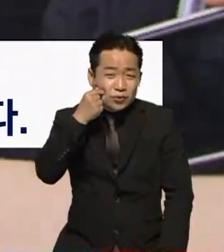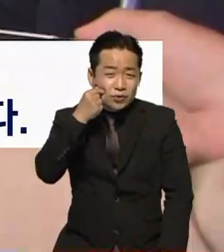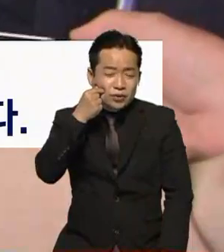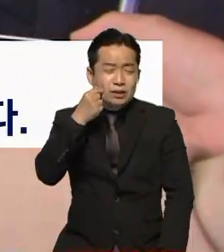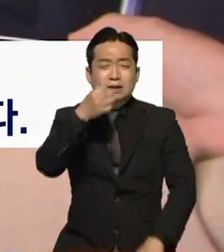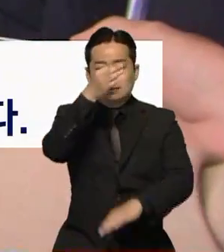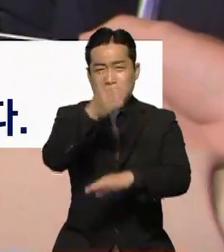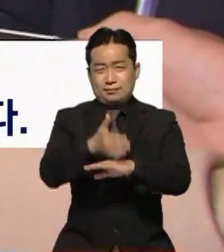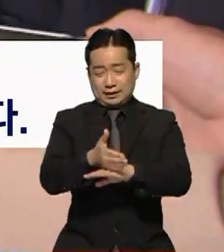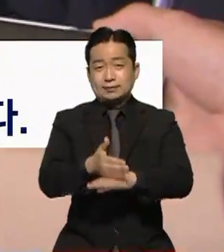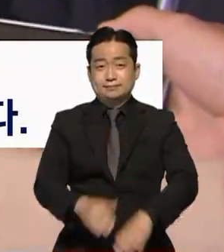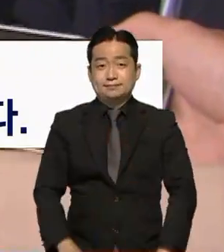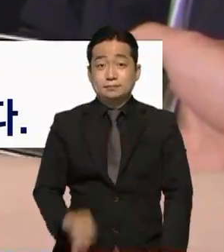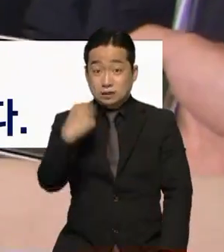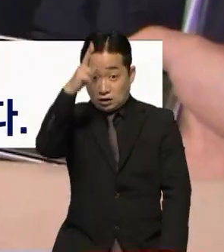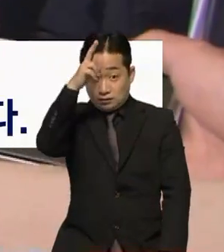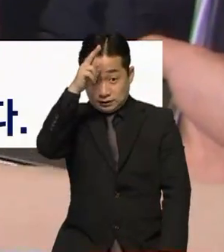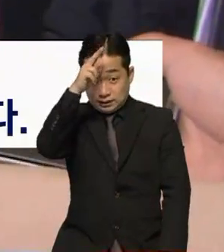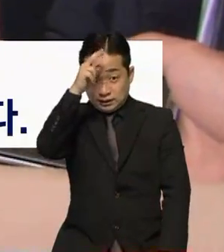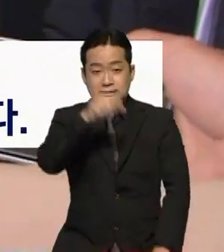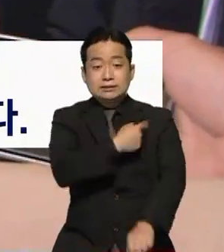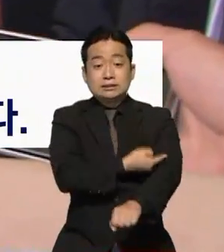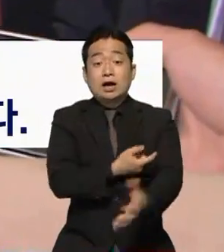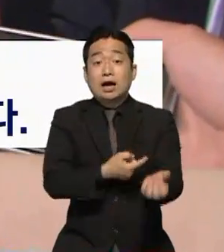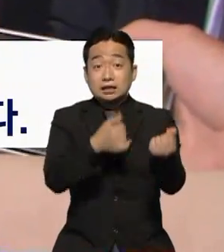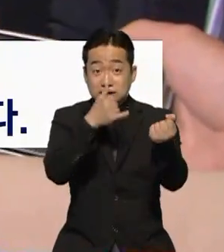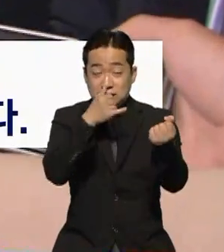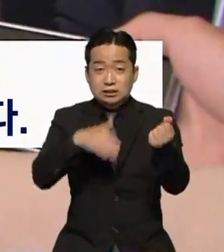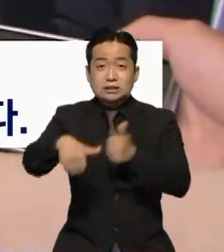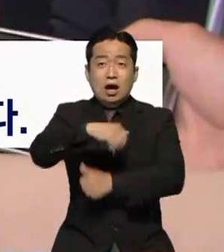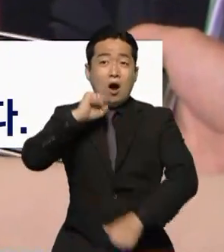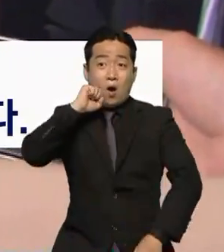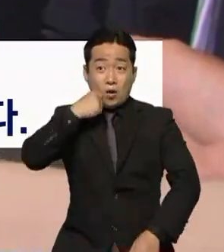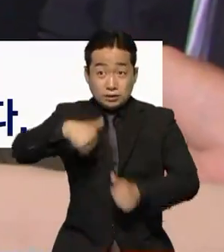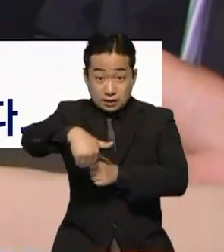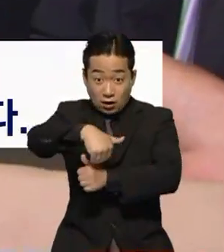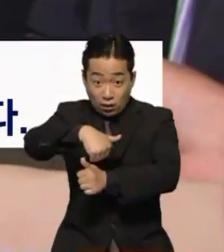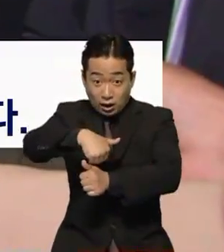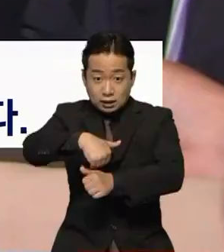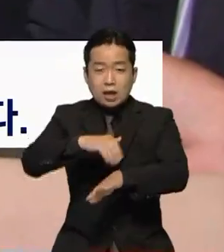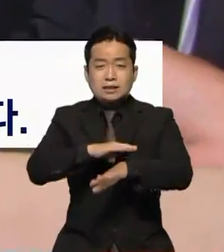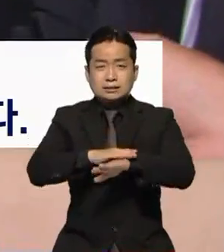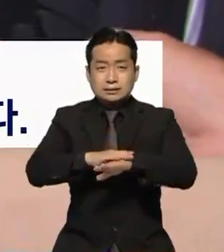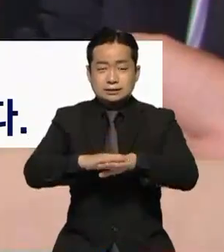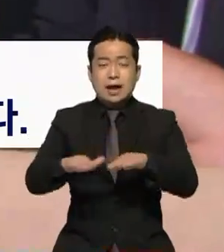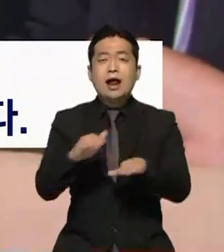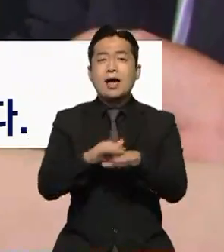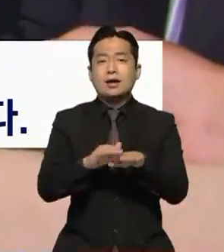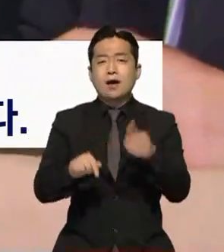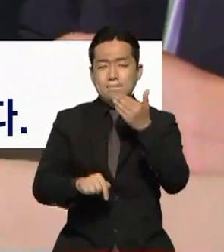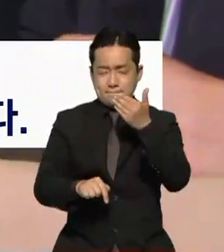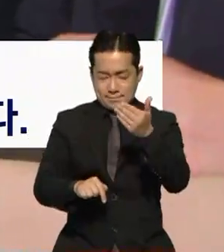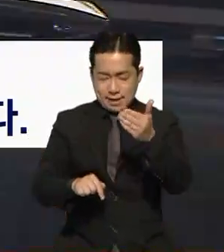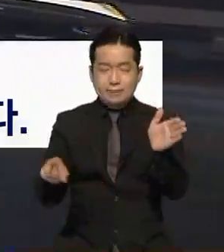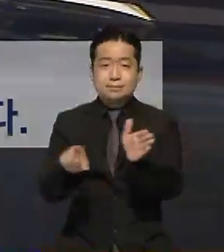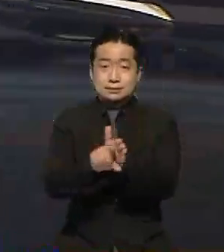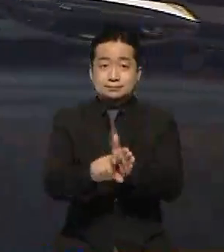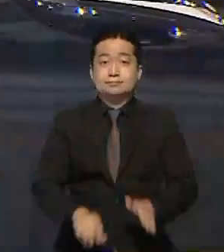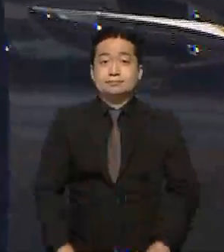죄송스럽고 검찰이 저력이 있으니까 이 어려운 상황을 반드시 극복해낼 것이라고